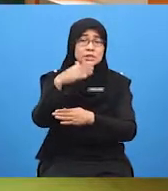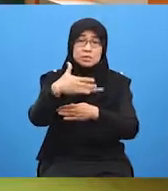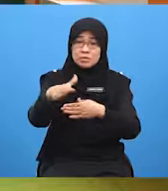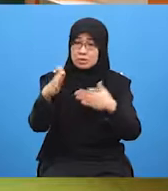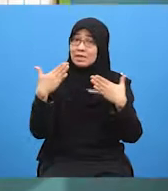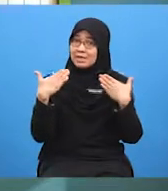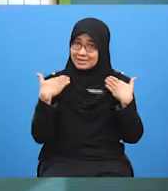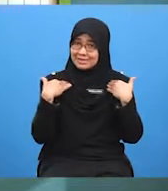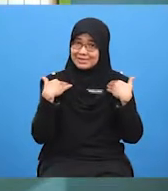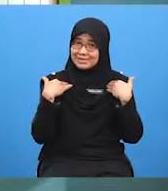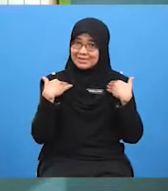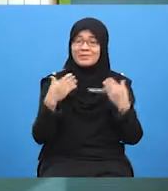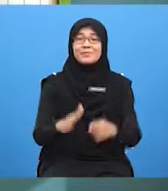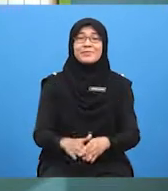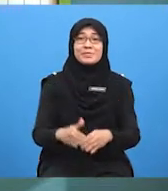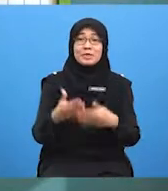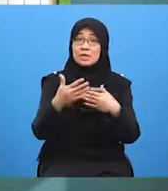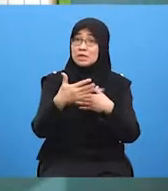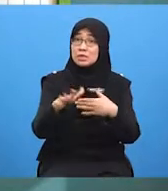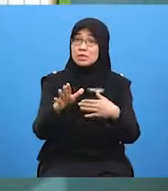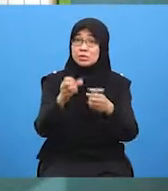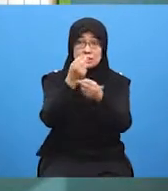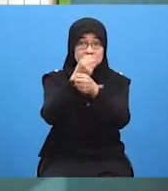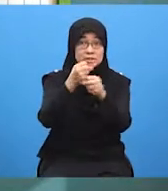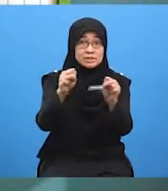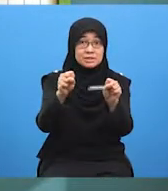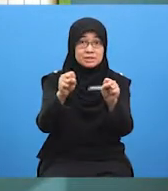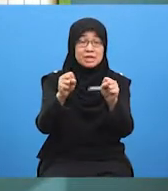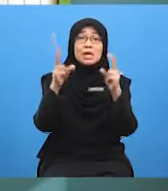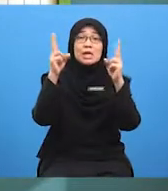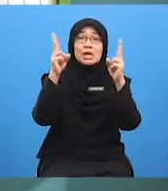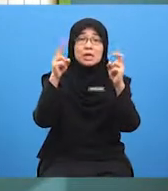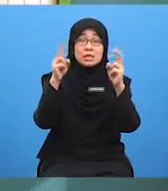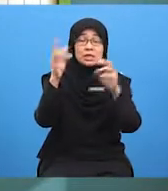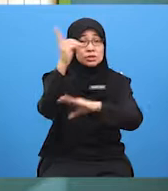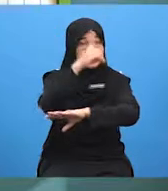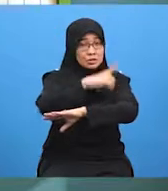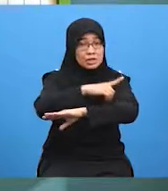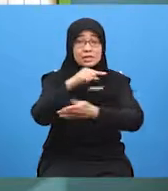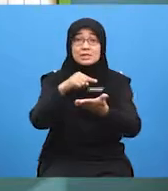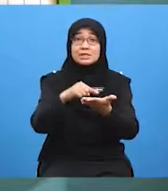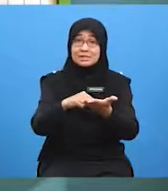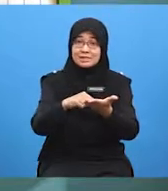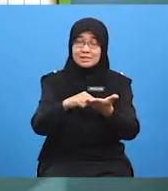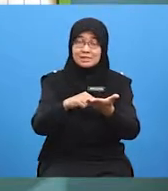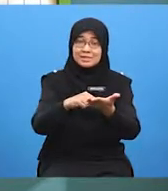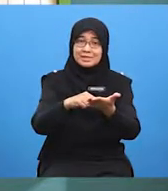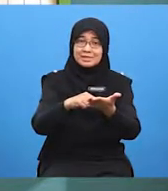murid-murid. Baiklah, sudah bersedia murid-murid? Tajuk yang kita akan bincangkan pada hari ini